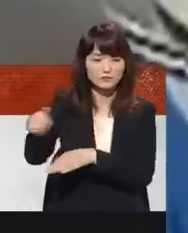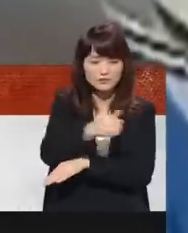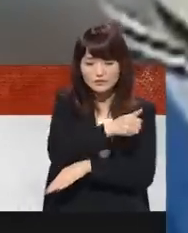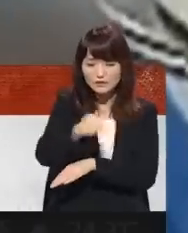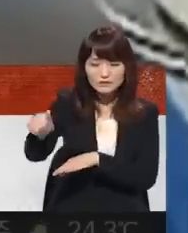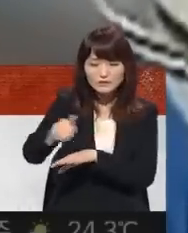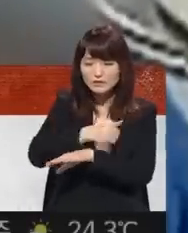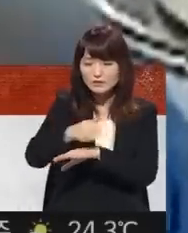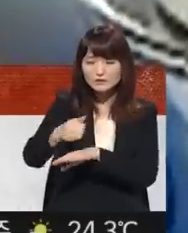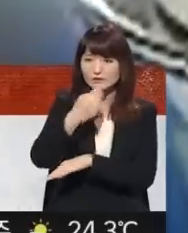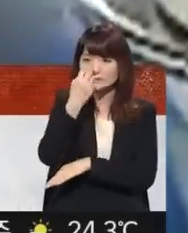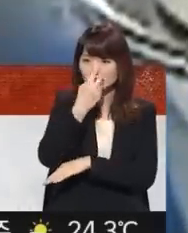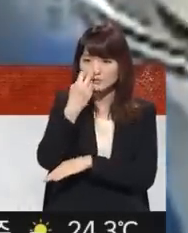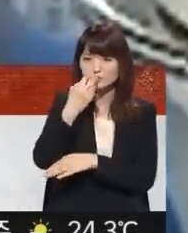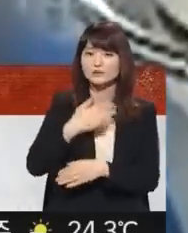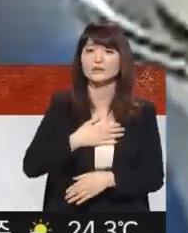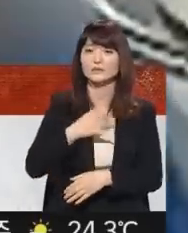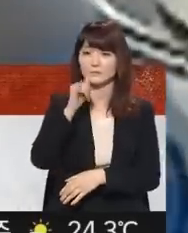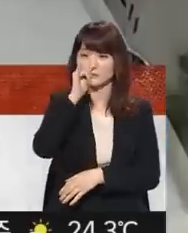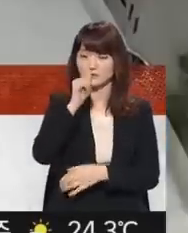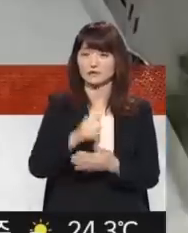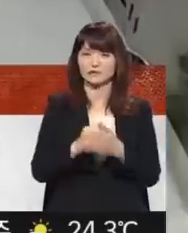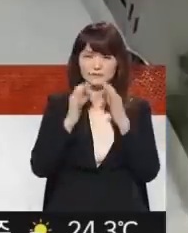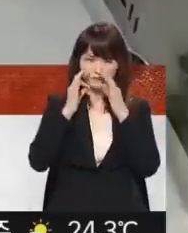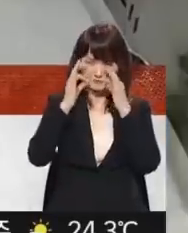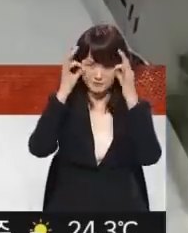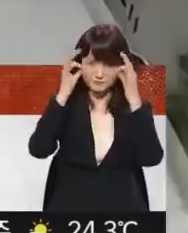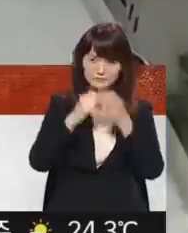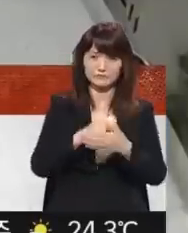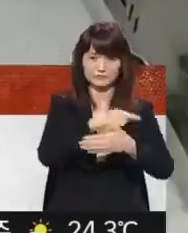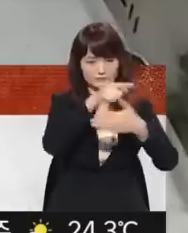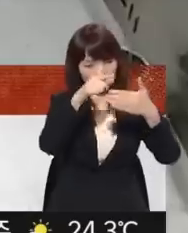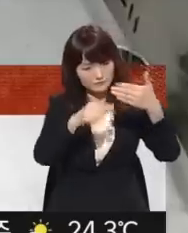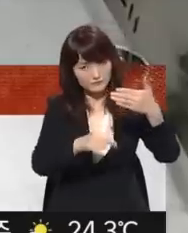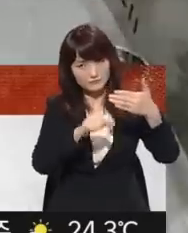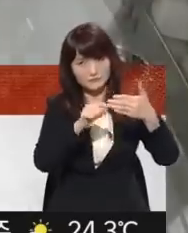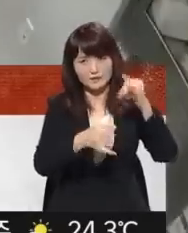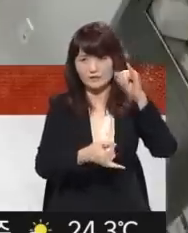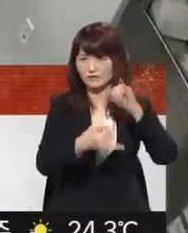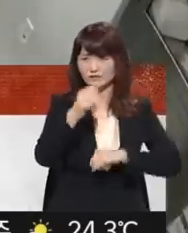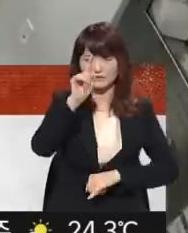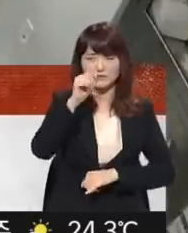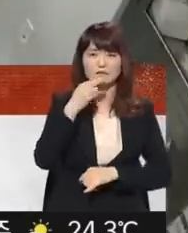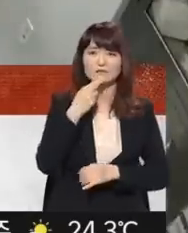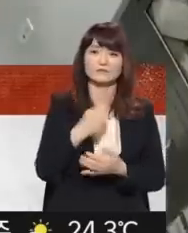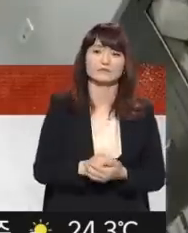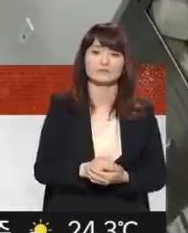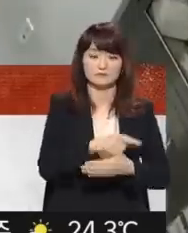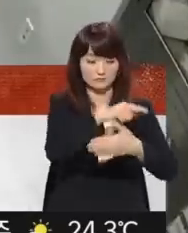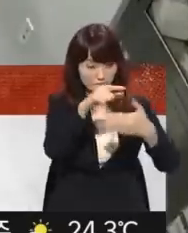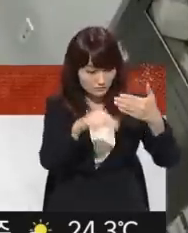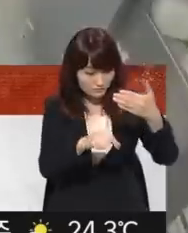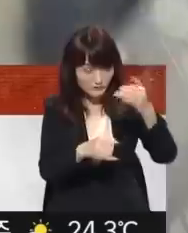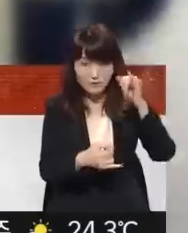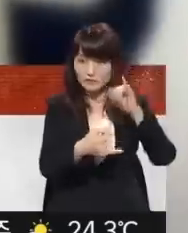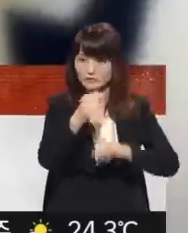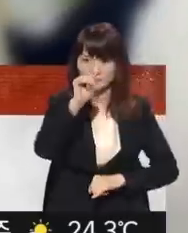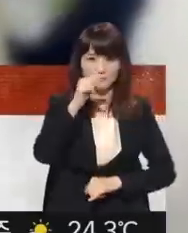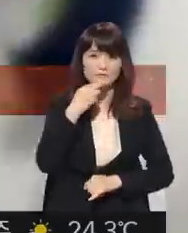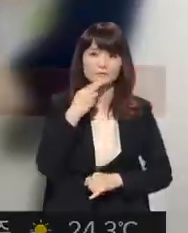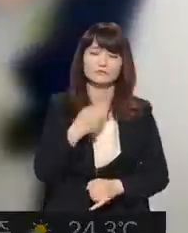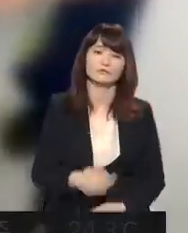제가 할 수 있는 상태에서 최선을 다 됐고 매뉴얼 어딘가 1도 없어요 아 하나도 어긴 거 없으시고요